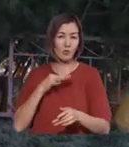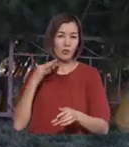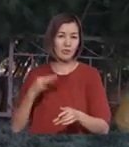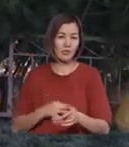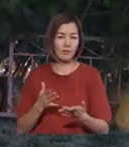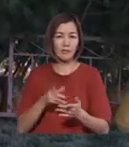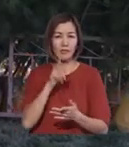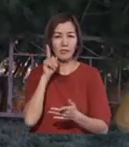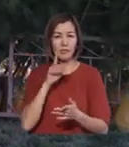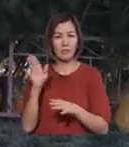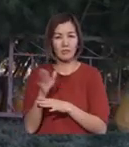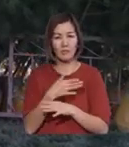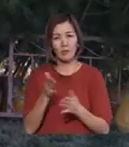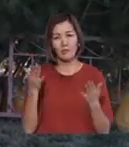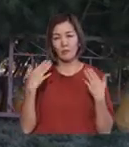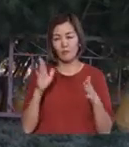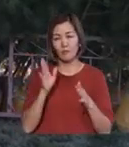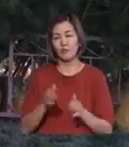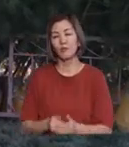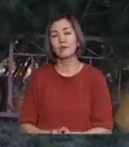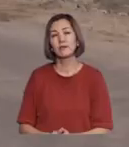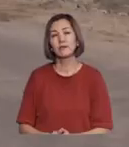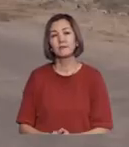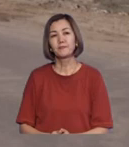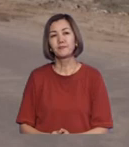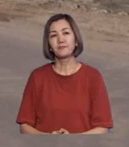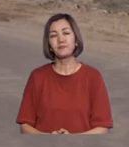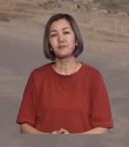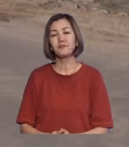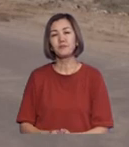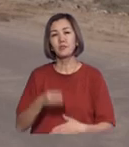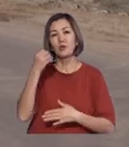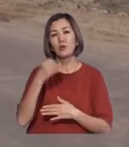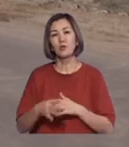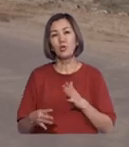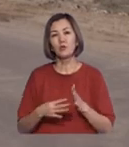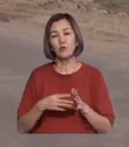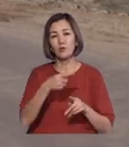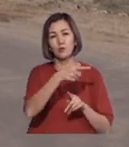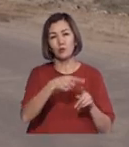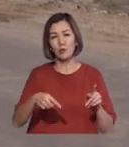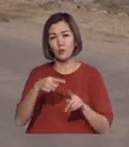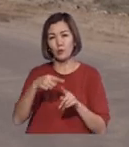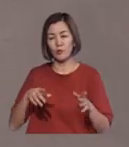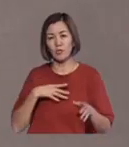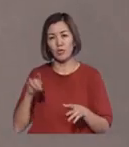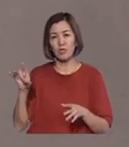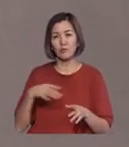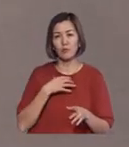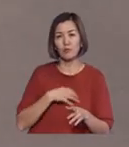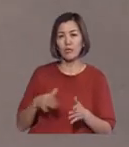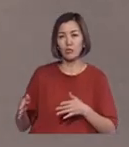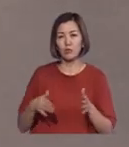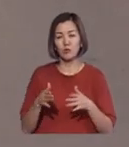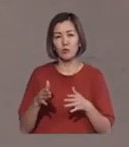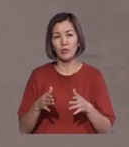бүлдіршіндер саясында демалып жүретін жасқа жетейік. Аудан орталығы 9 жолдың торабында орналасқандықтан республикалық маңызы бар тас